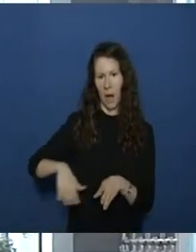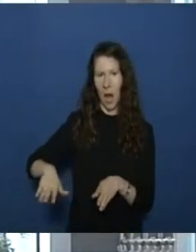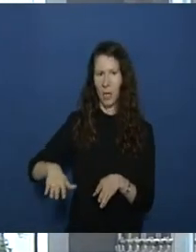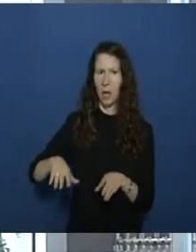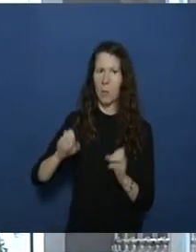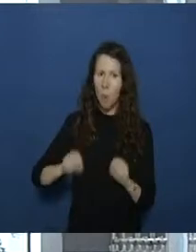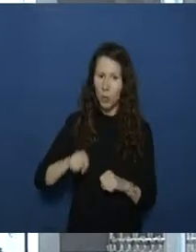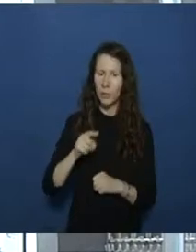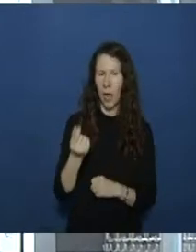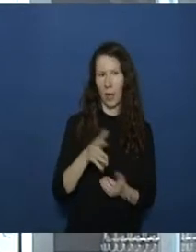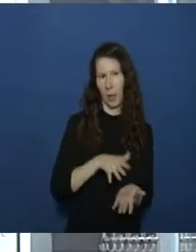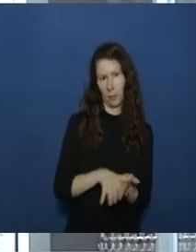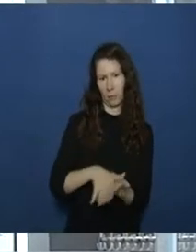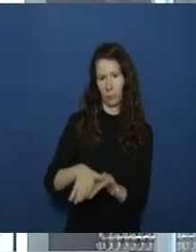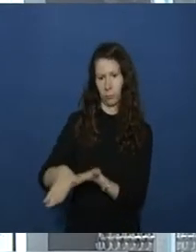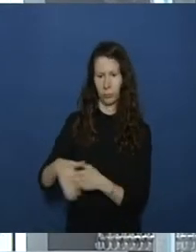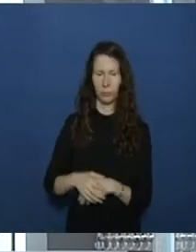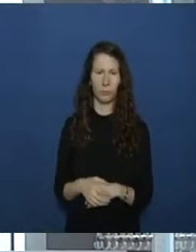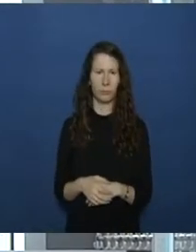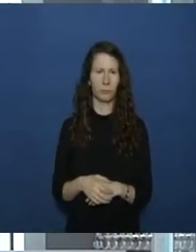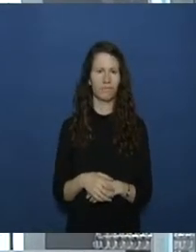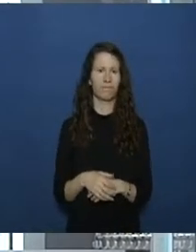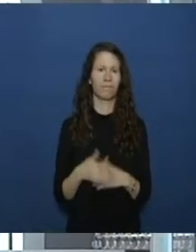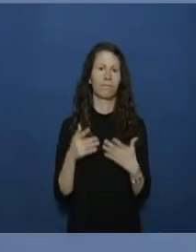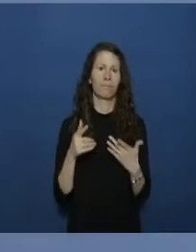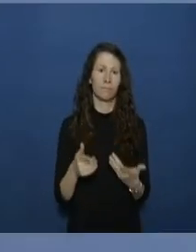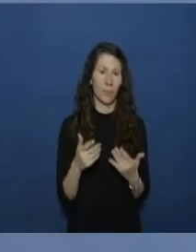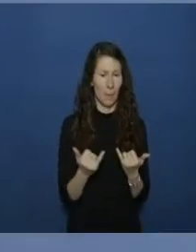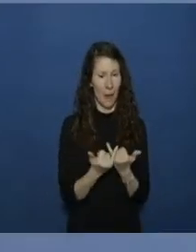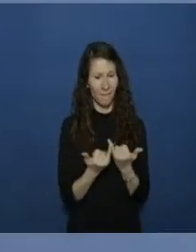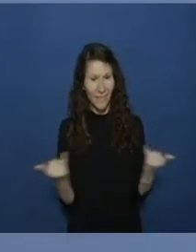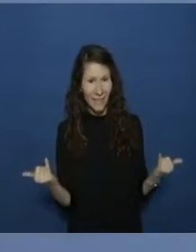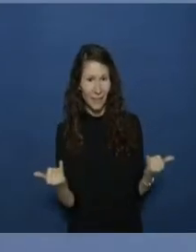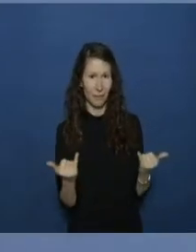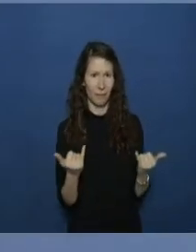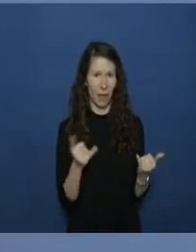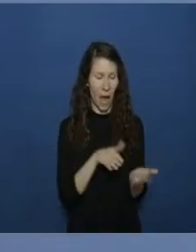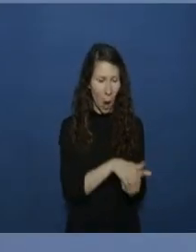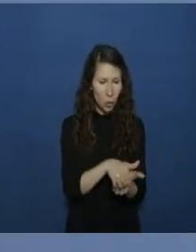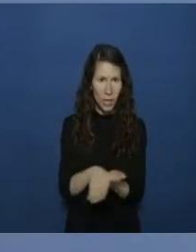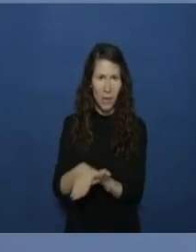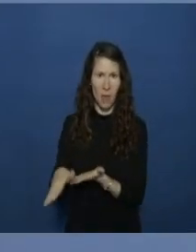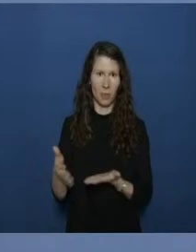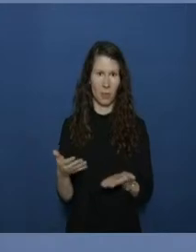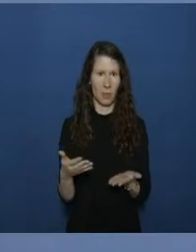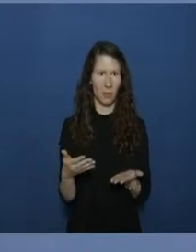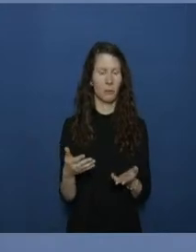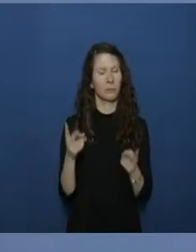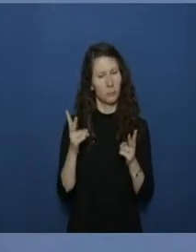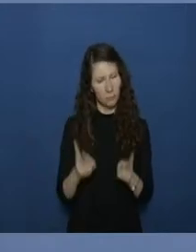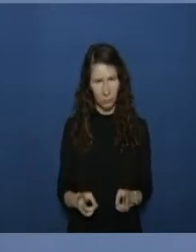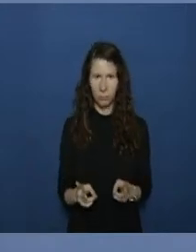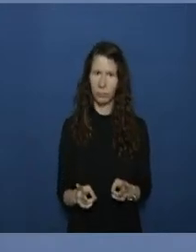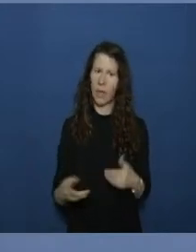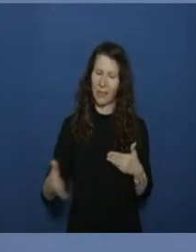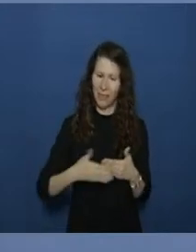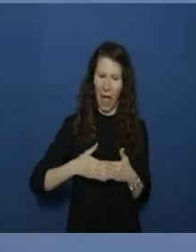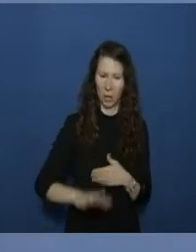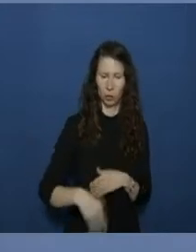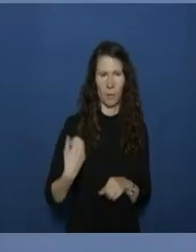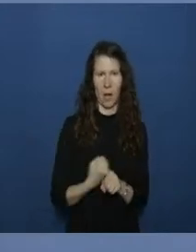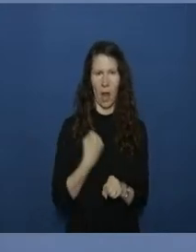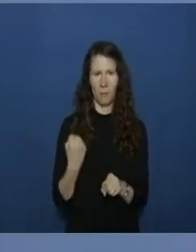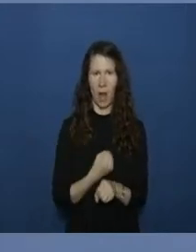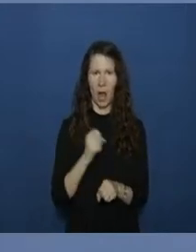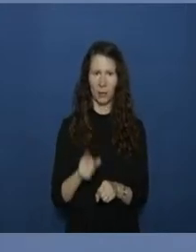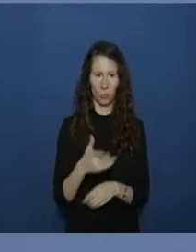ist aus unserer Sicht, dass die Gestaltung und Umsetzung dieser Mittel in enger Abstimmung und mit einer entscheidenden Rolle der